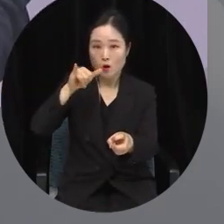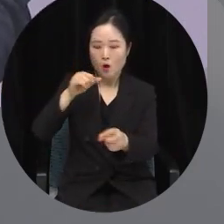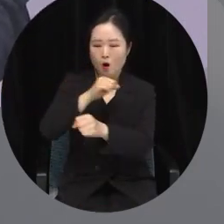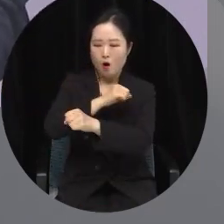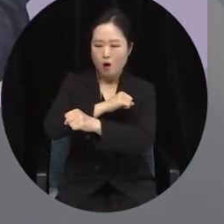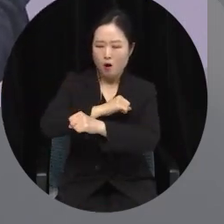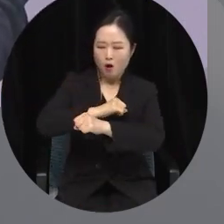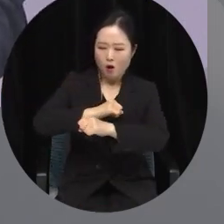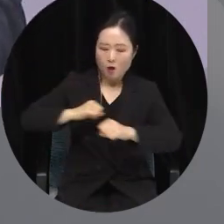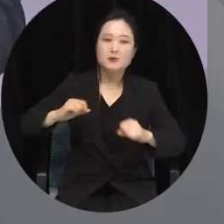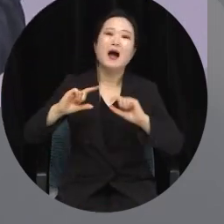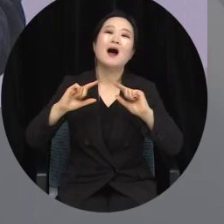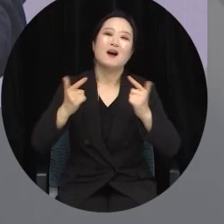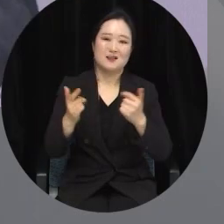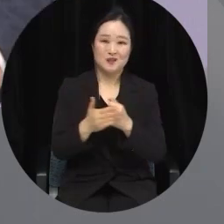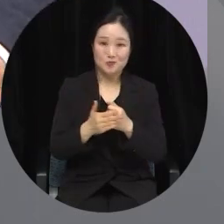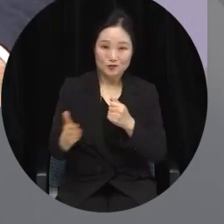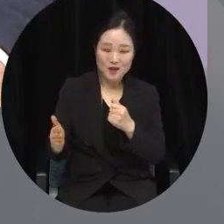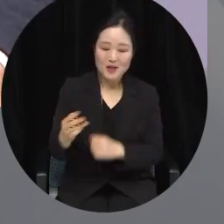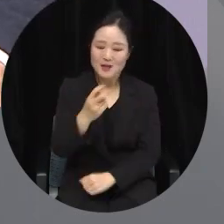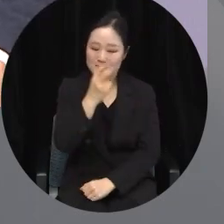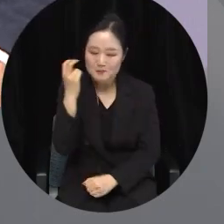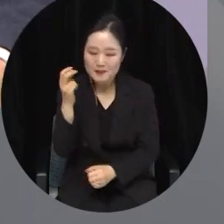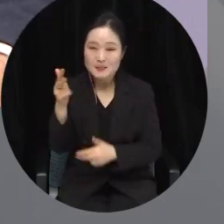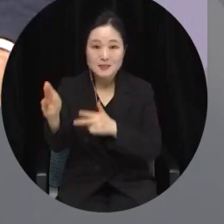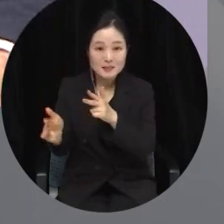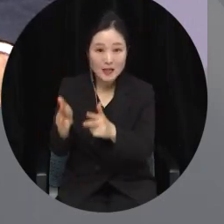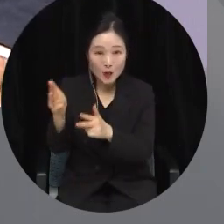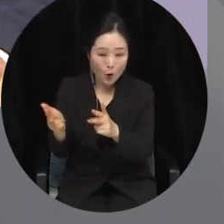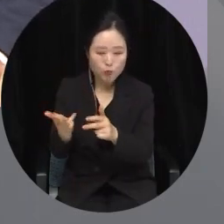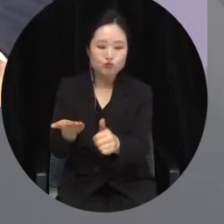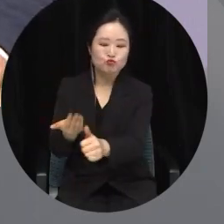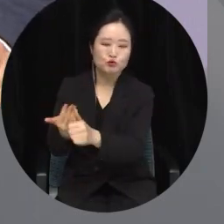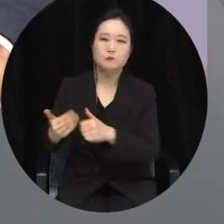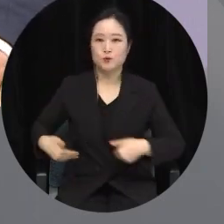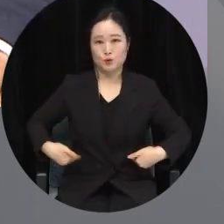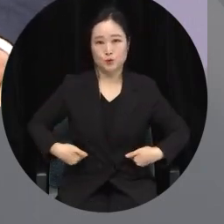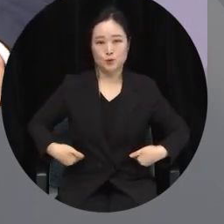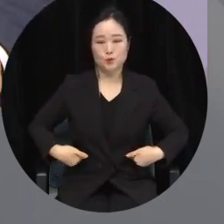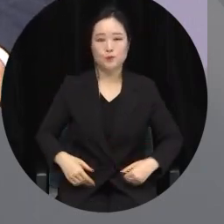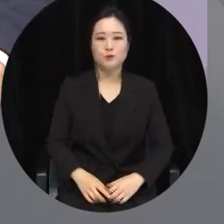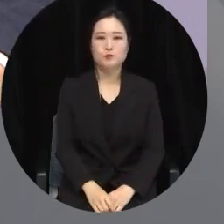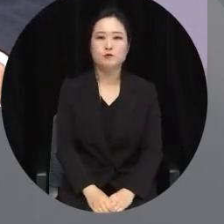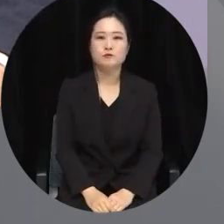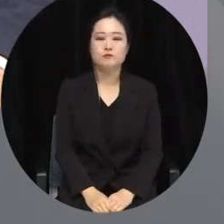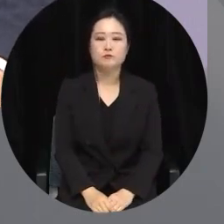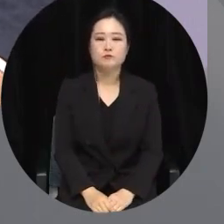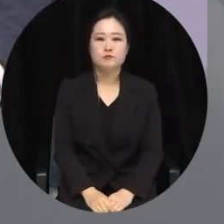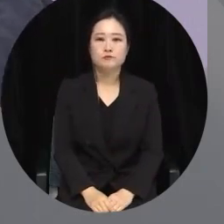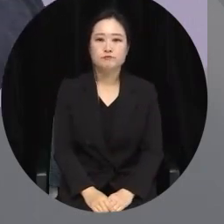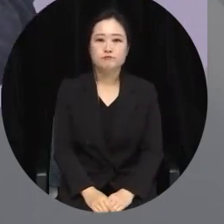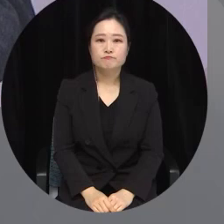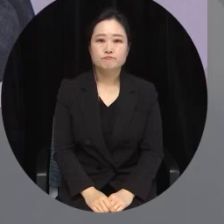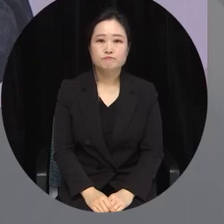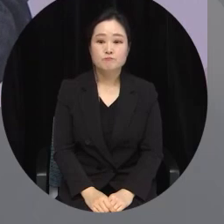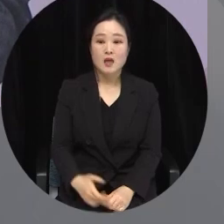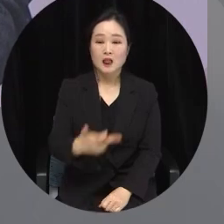넓은 땅이 아니기 때문에 바로 스마트 산업을 유치해야 합니다. LG 그리고